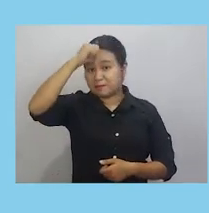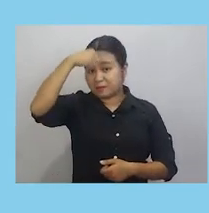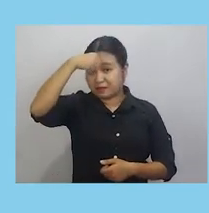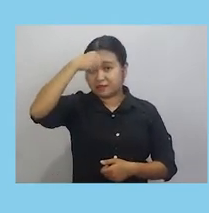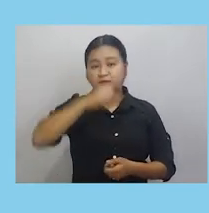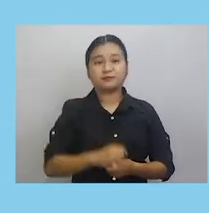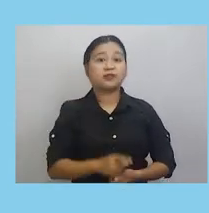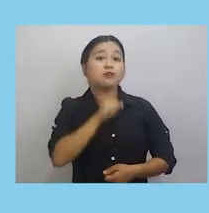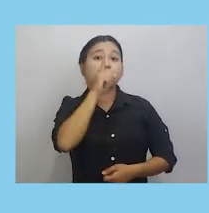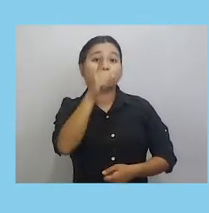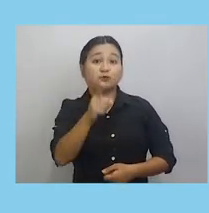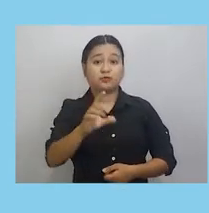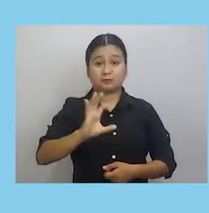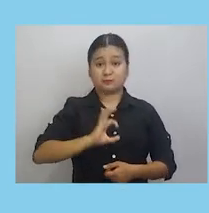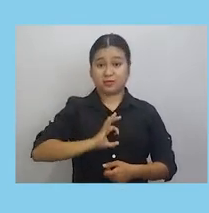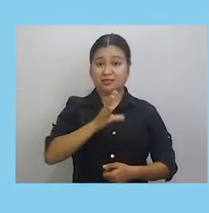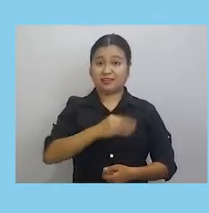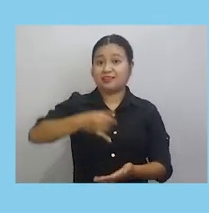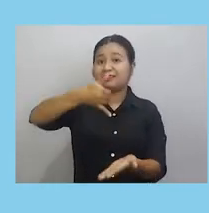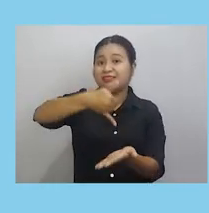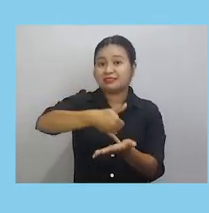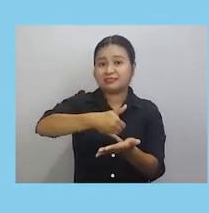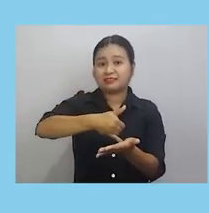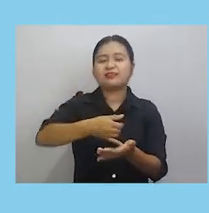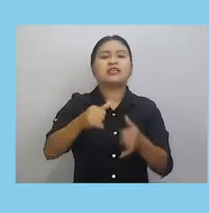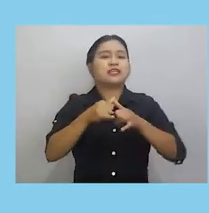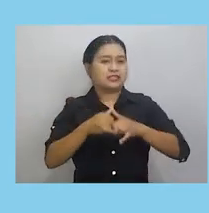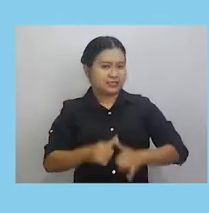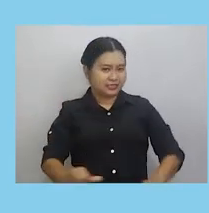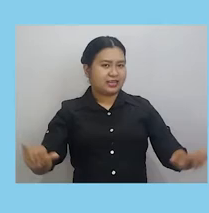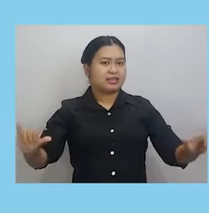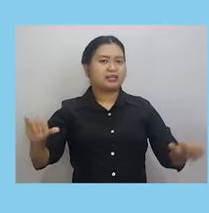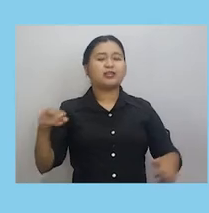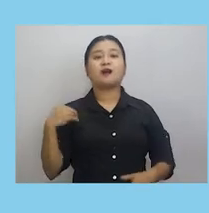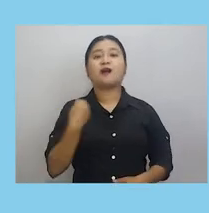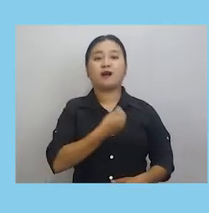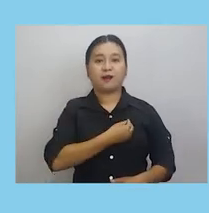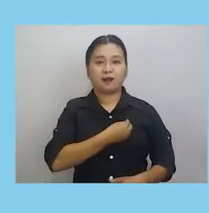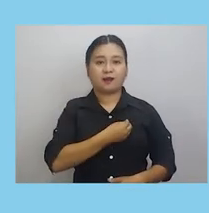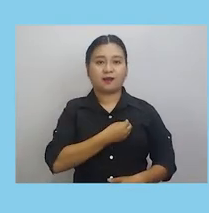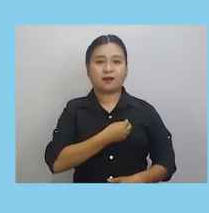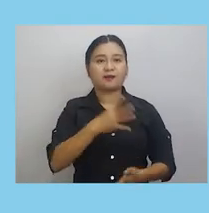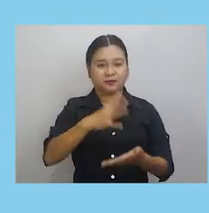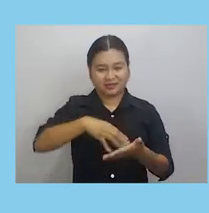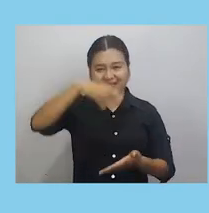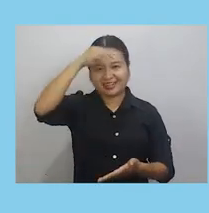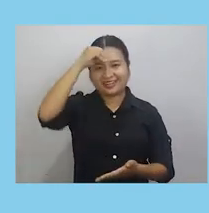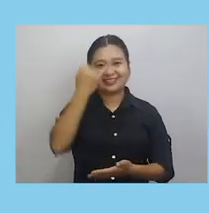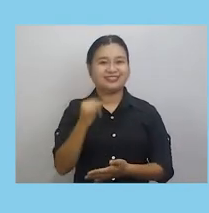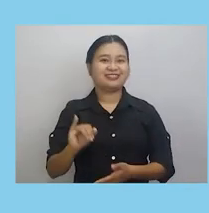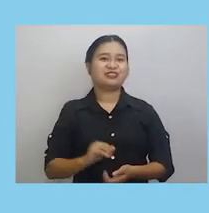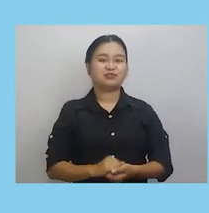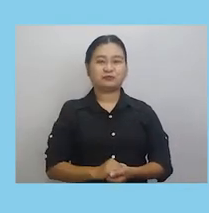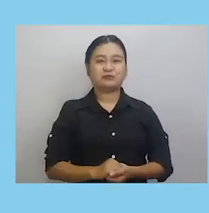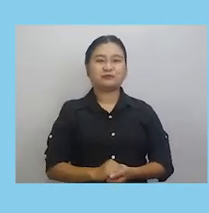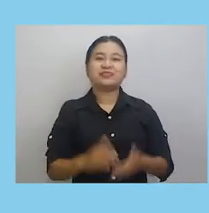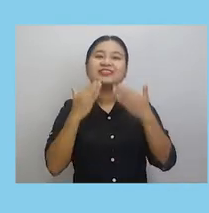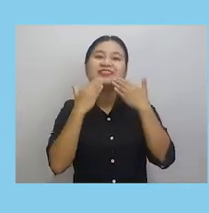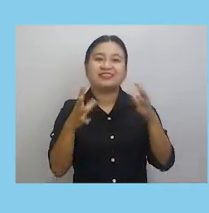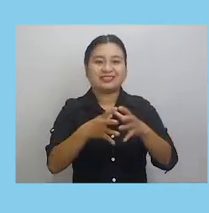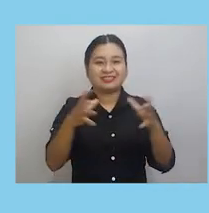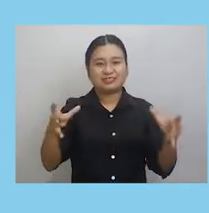ang tunay na medalya at trofeo ay nananatili ang ating pagkatuto. Maraming salamat